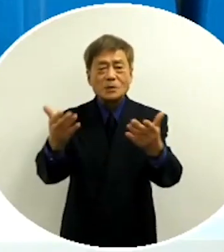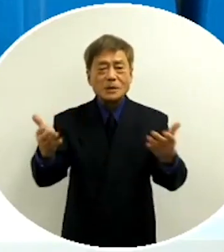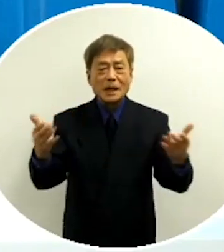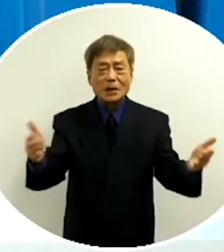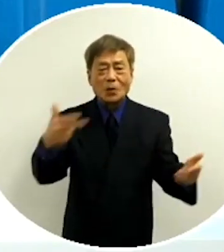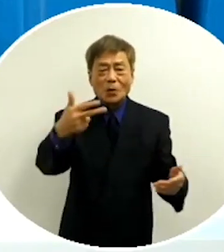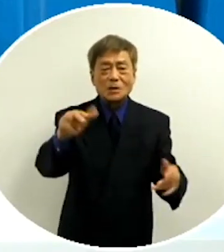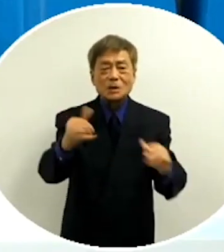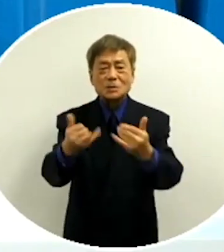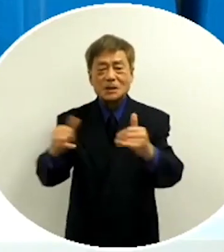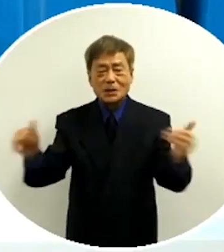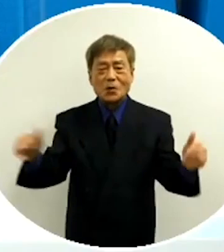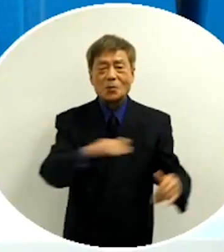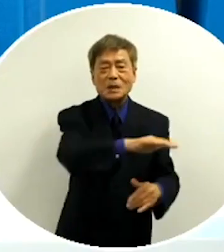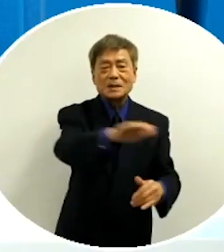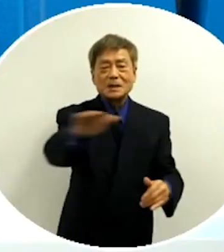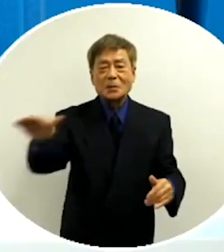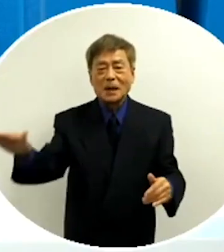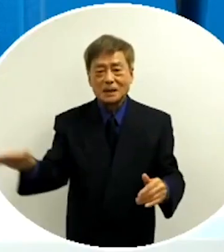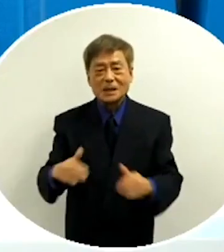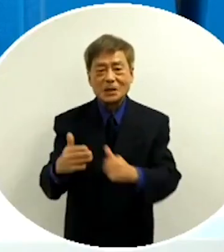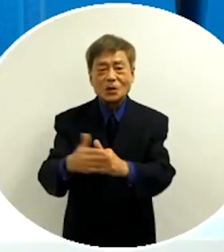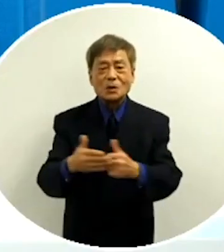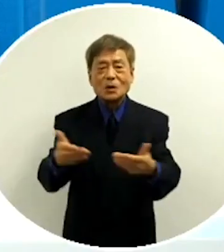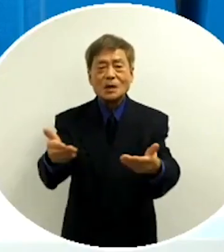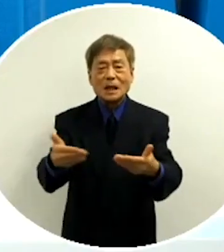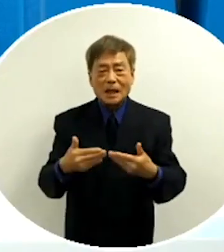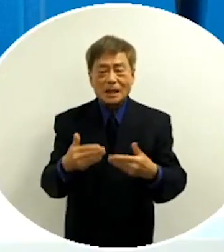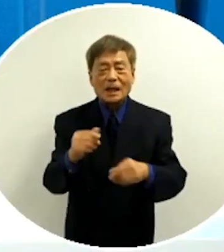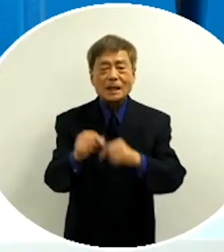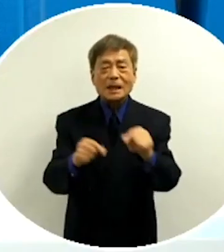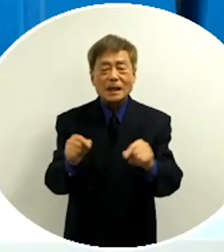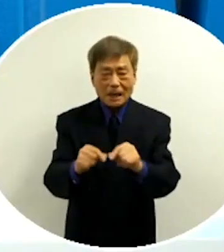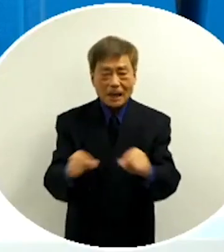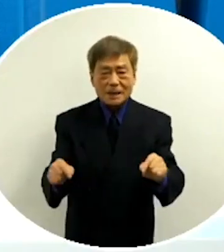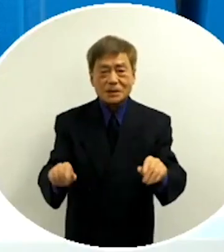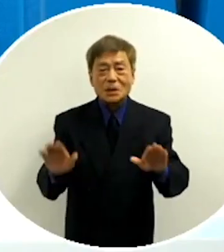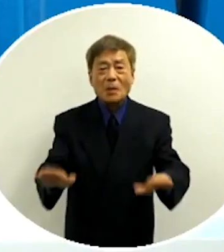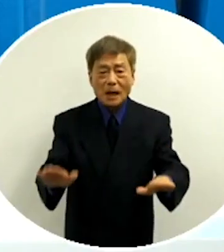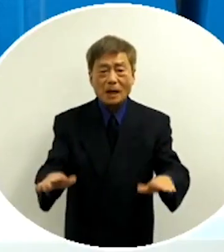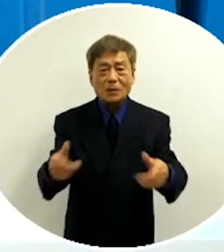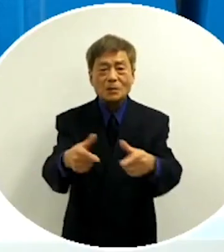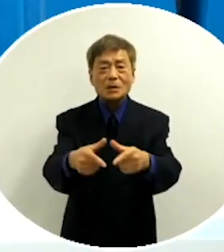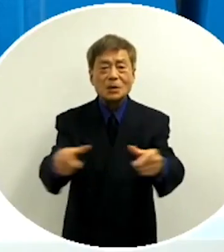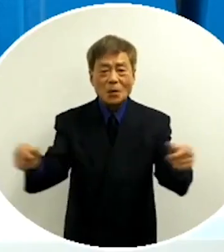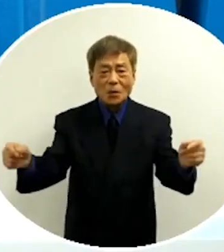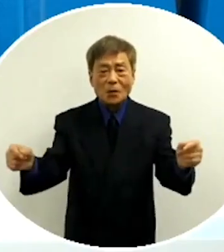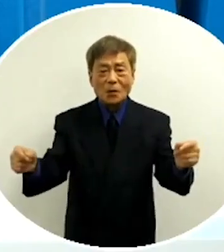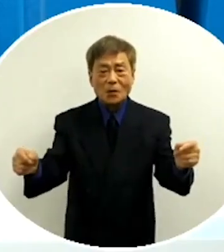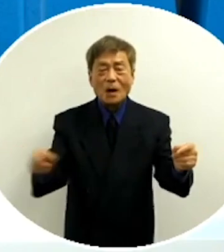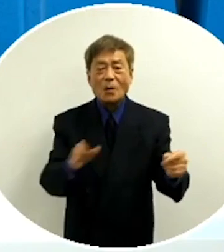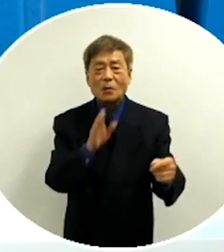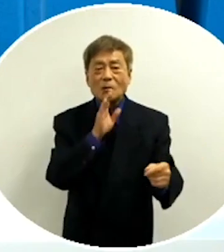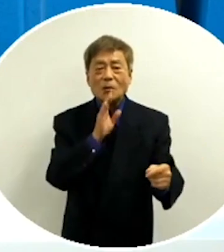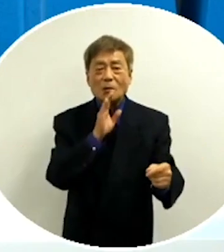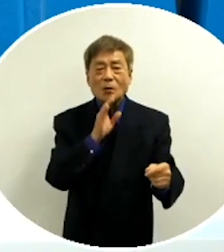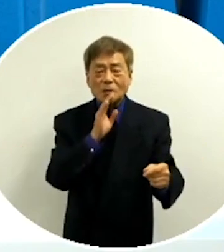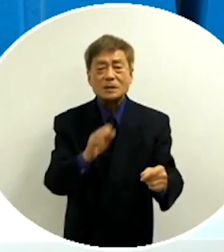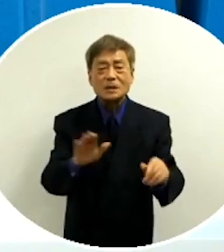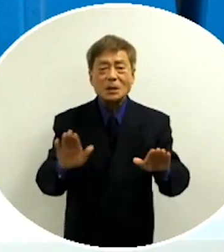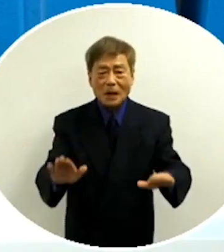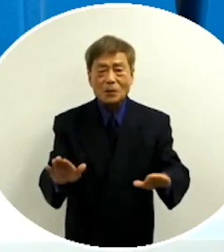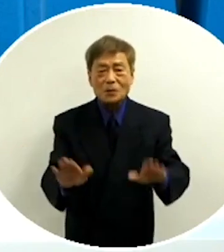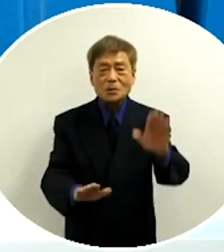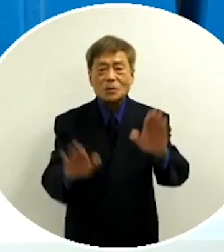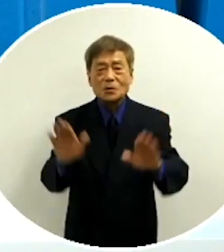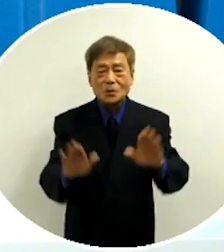からであってあの私はそういう意味ではあの今の日本っていうのは確かに対局にはです